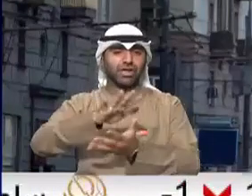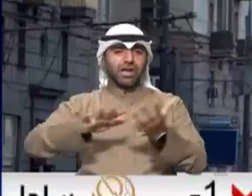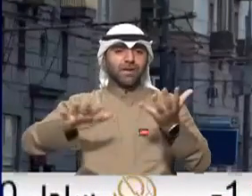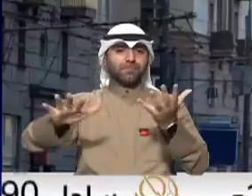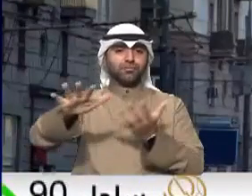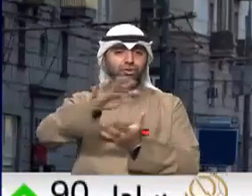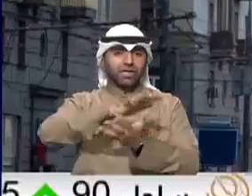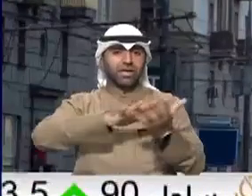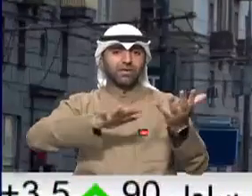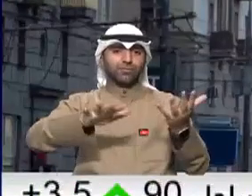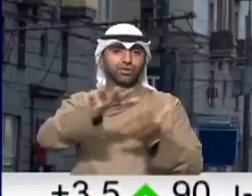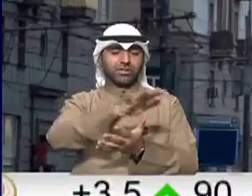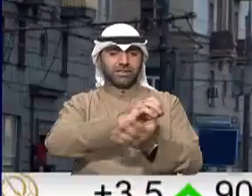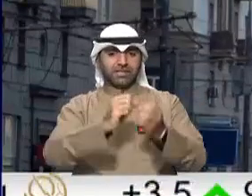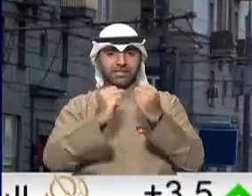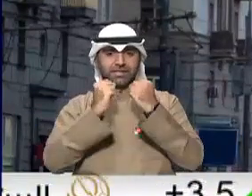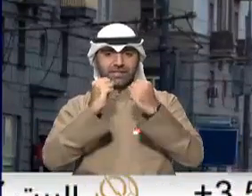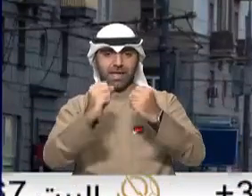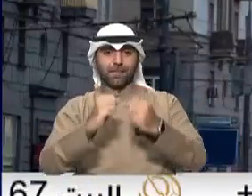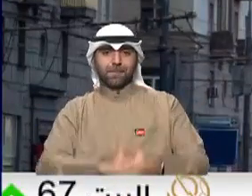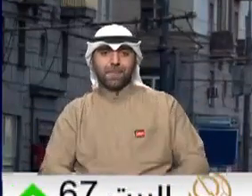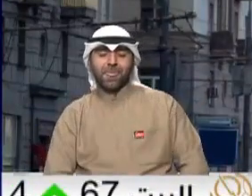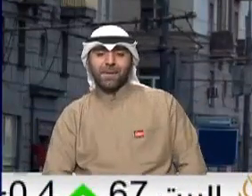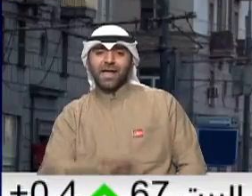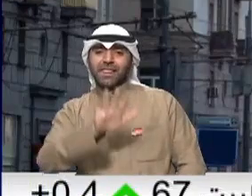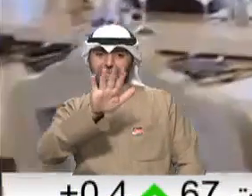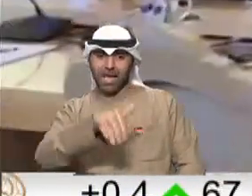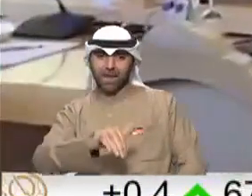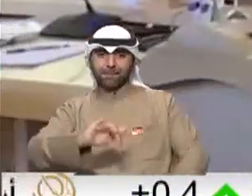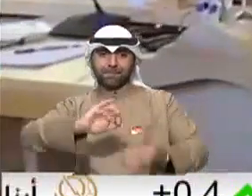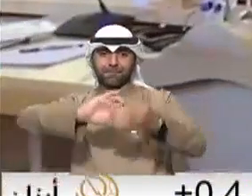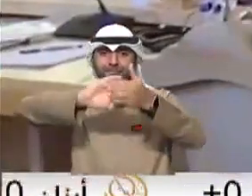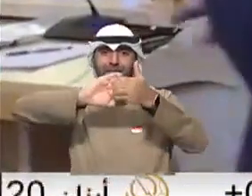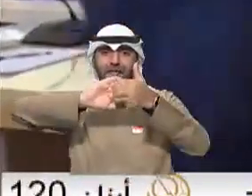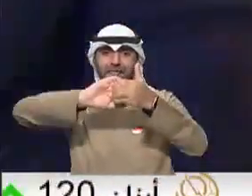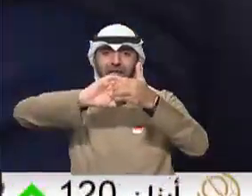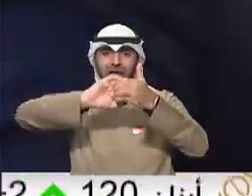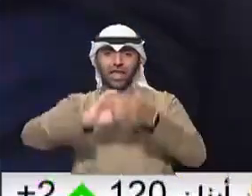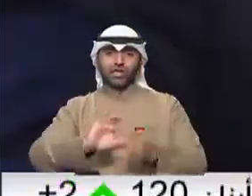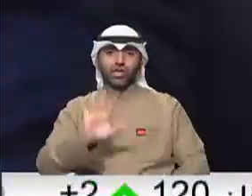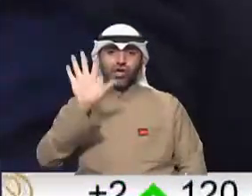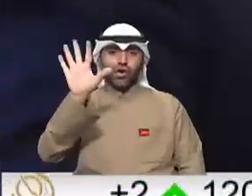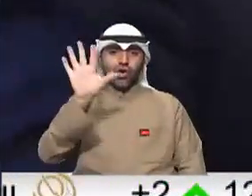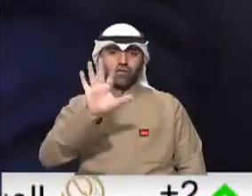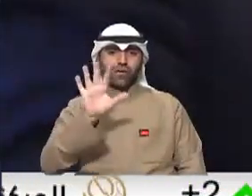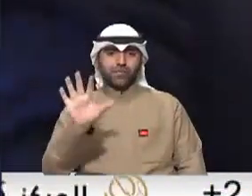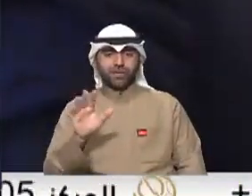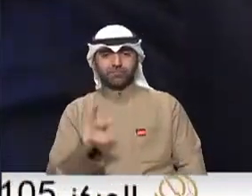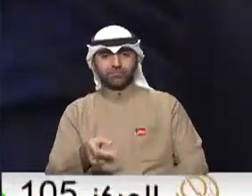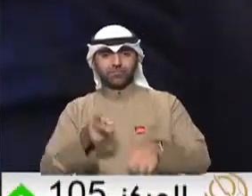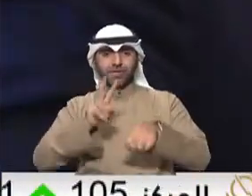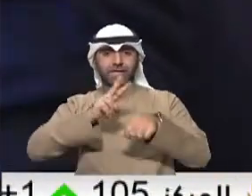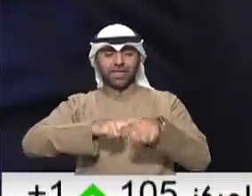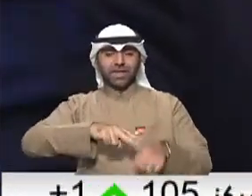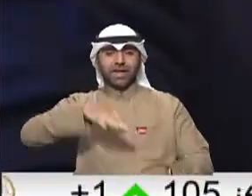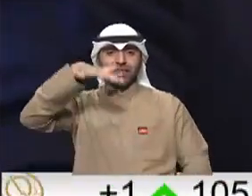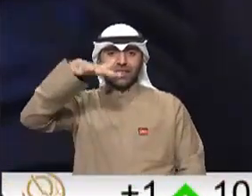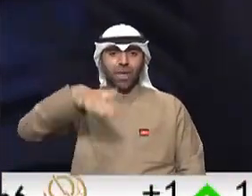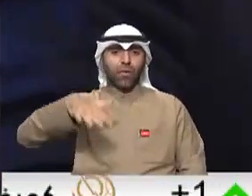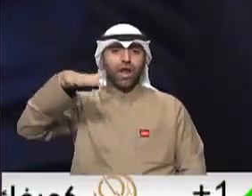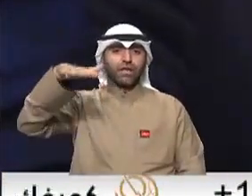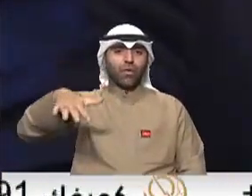الروسي والغربية، ولكن واقع الأمر يشير على أرض الواقع إلى